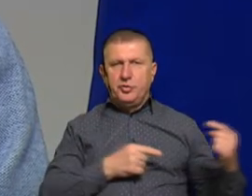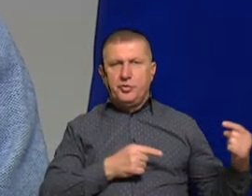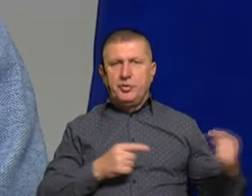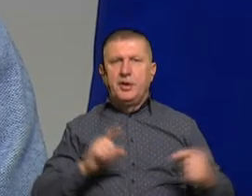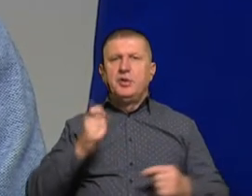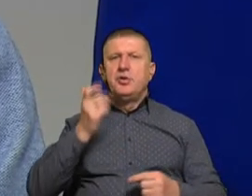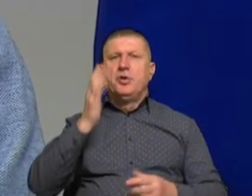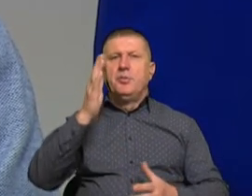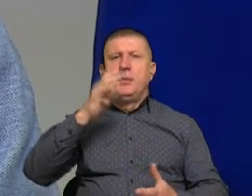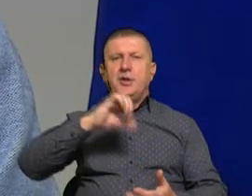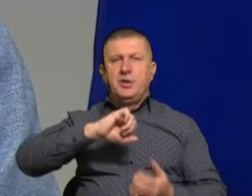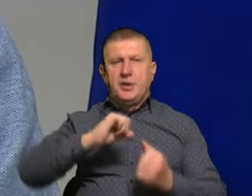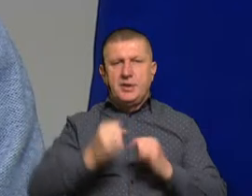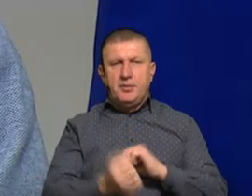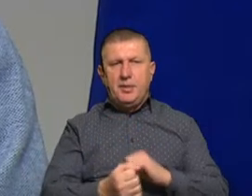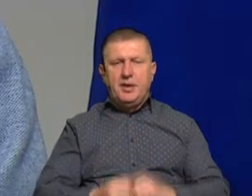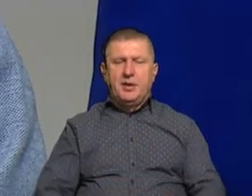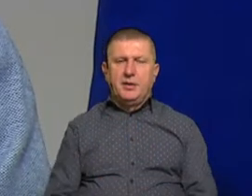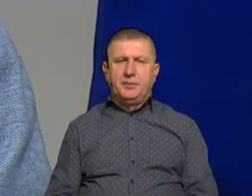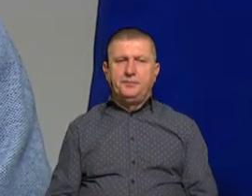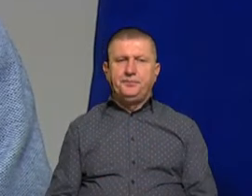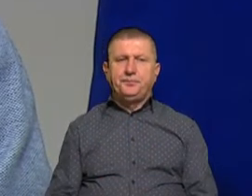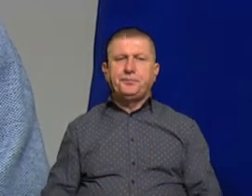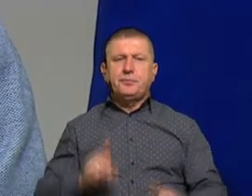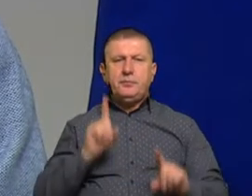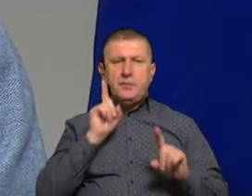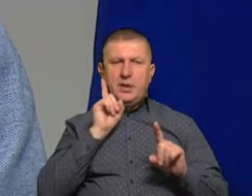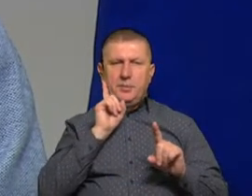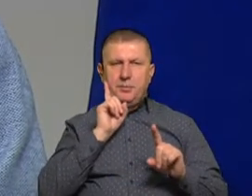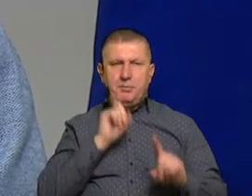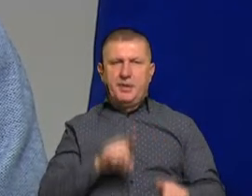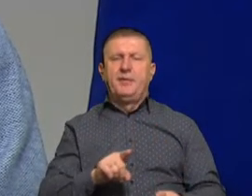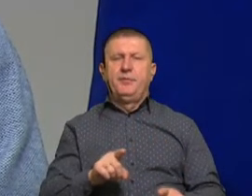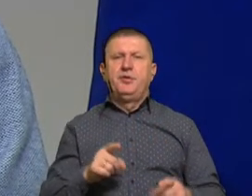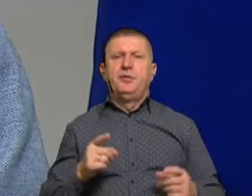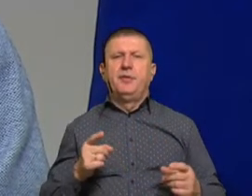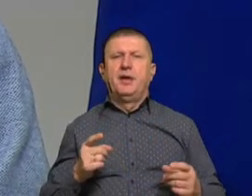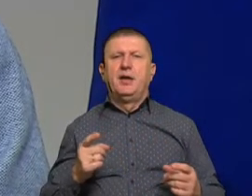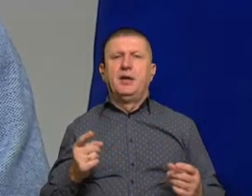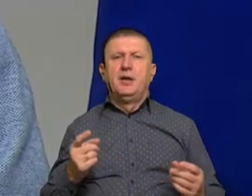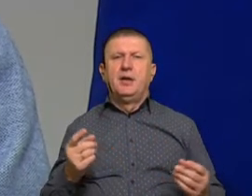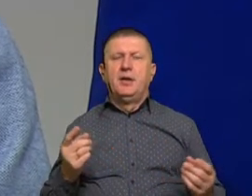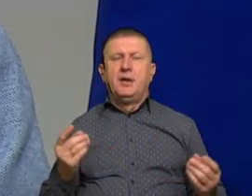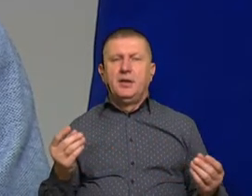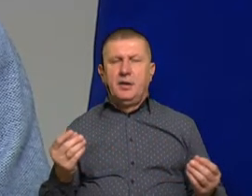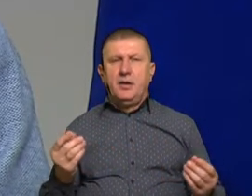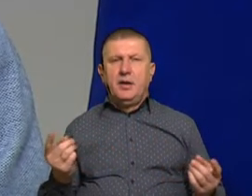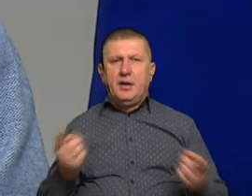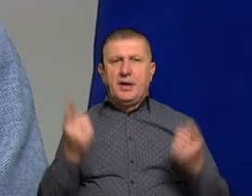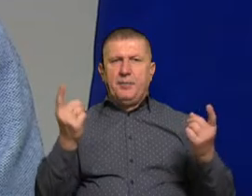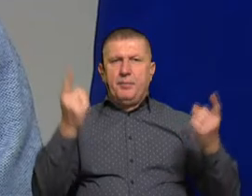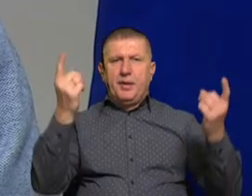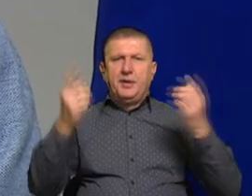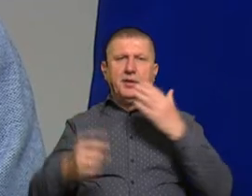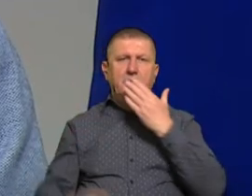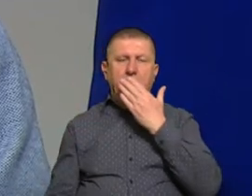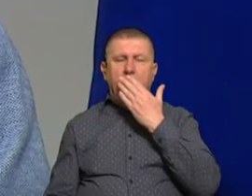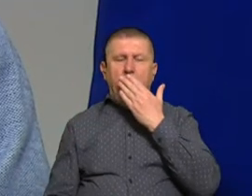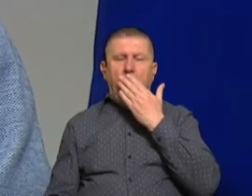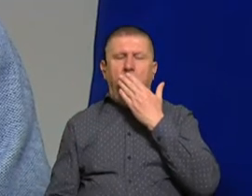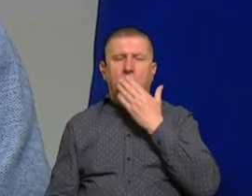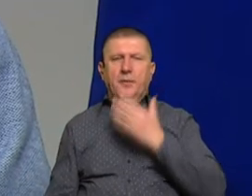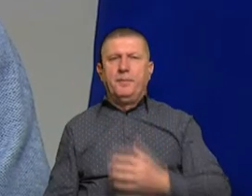zmieniane, ale żeby to była taka naprawdę prawdziwa kampania informacyjna, fajnie gdyby była aż tak intensywna